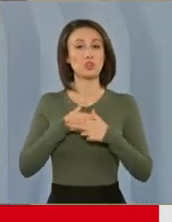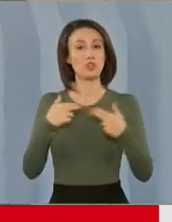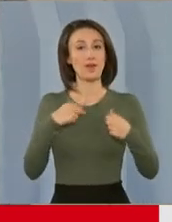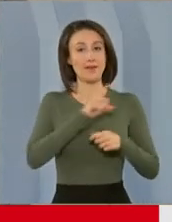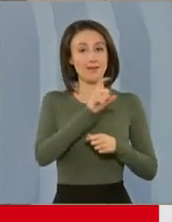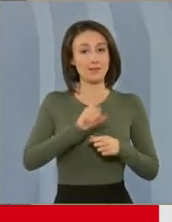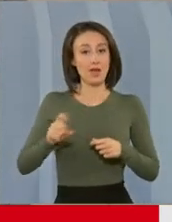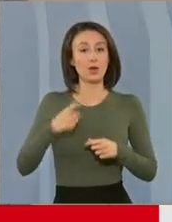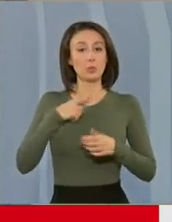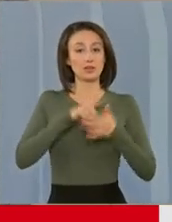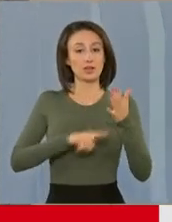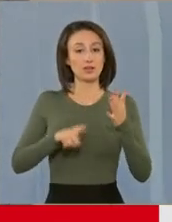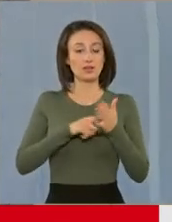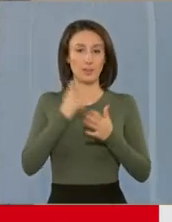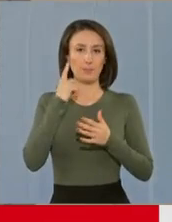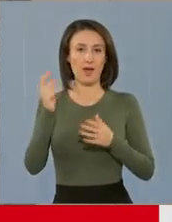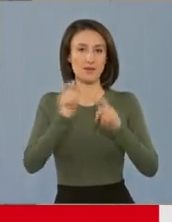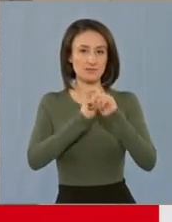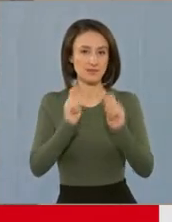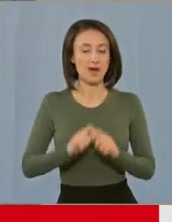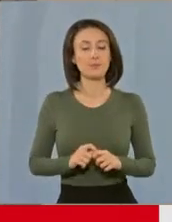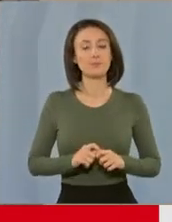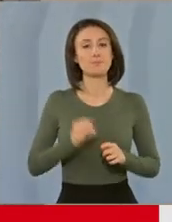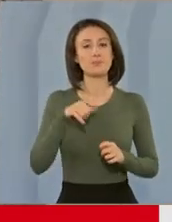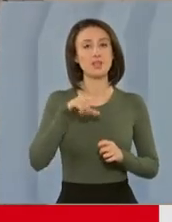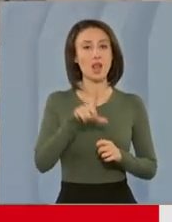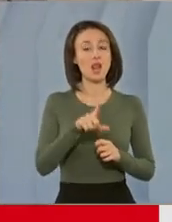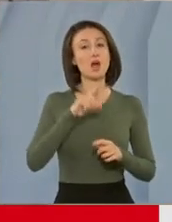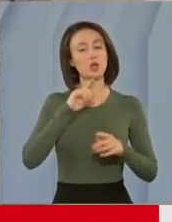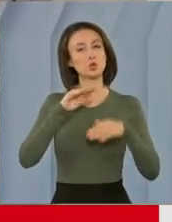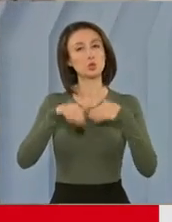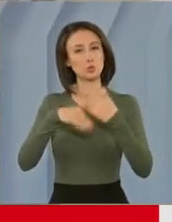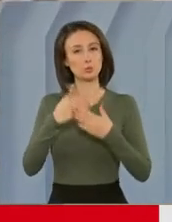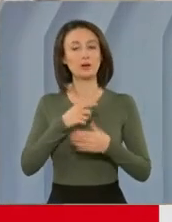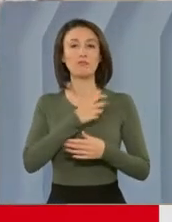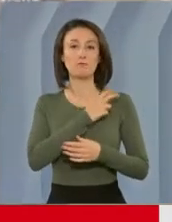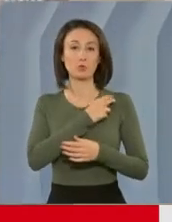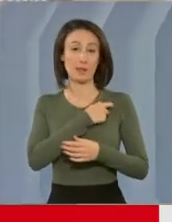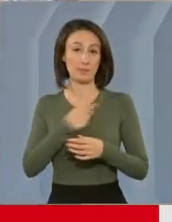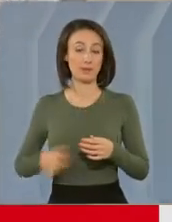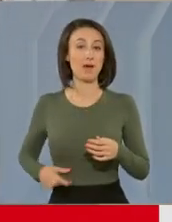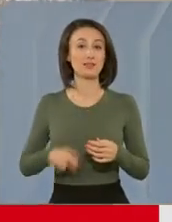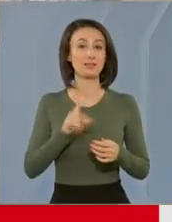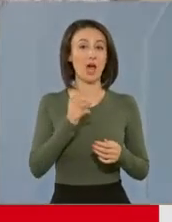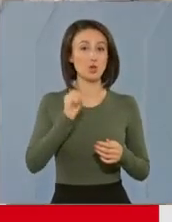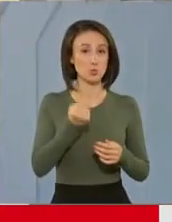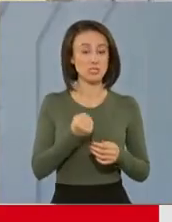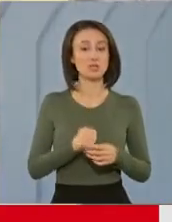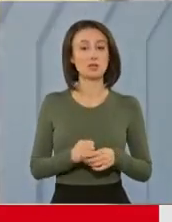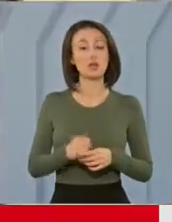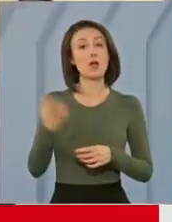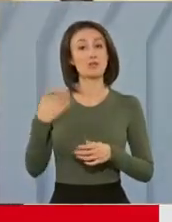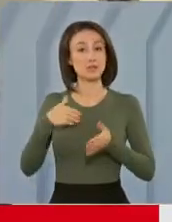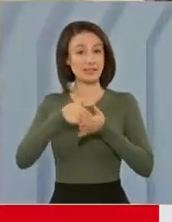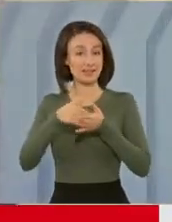Italia cu interdicția de a părăsi țara Minel PR I a succedat în funcția de primar al slatinei chiar lui Darius Vâlcov care a fost